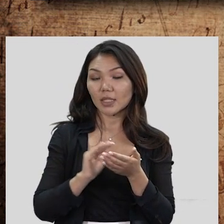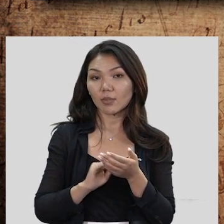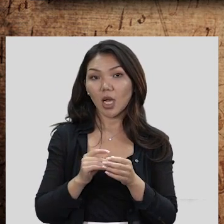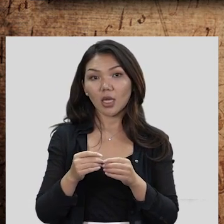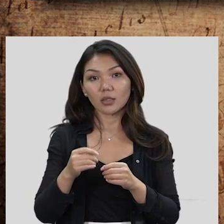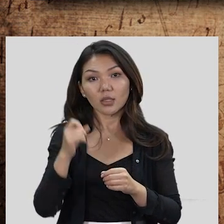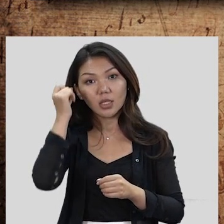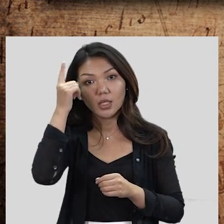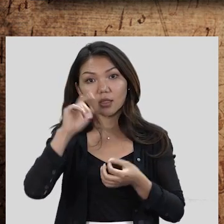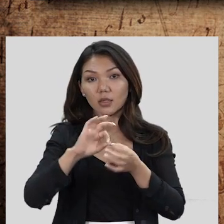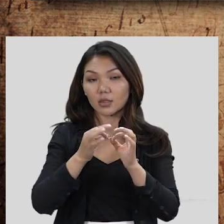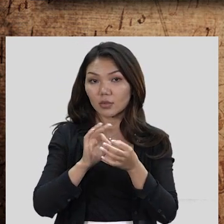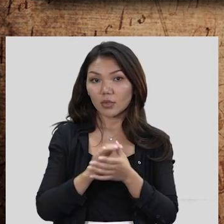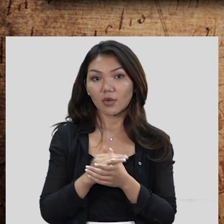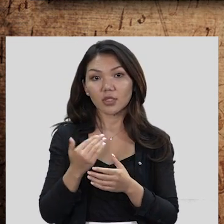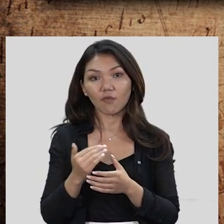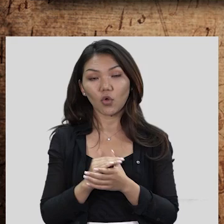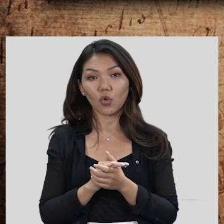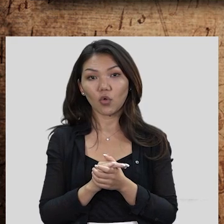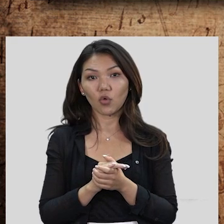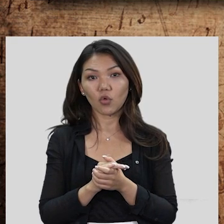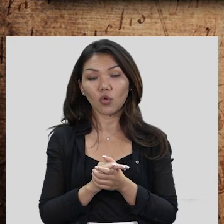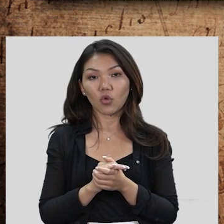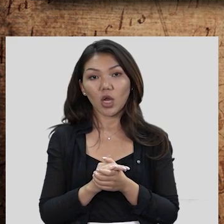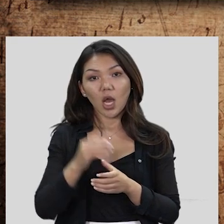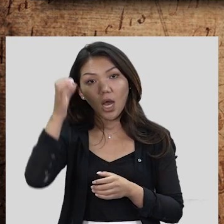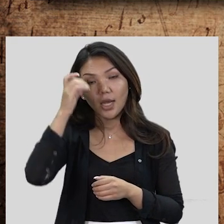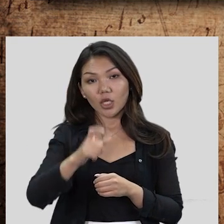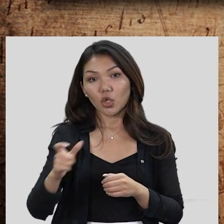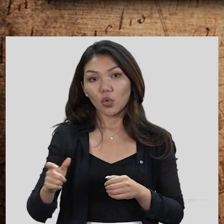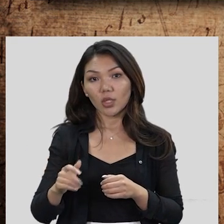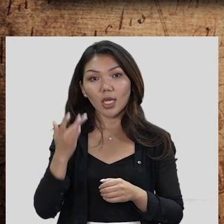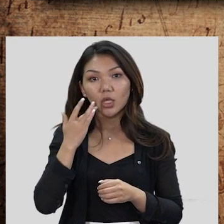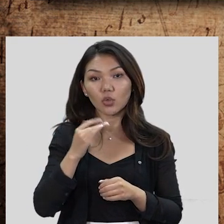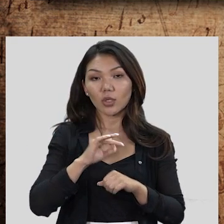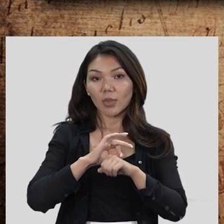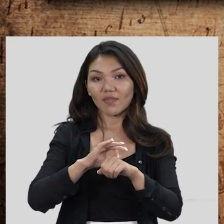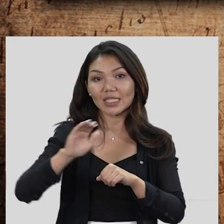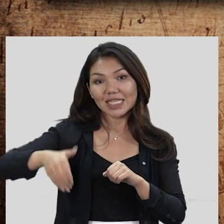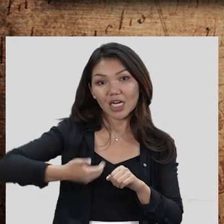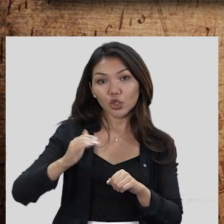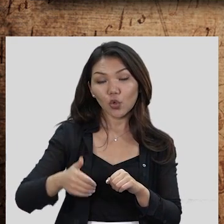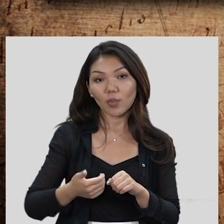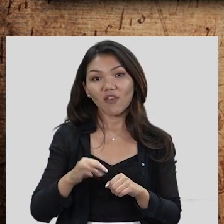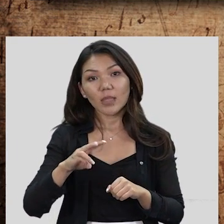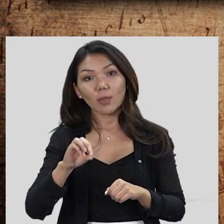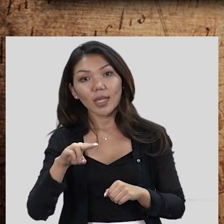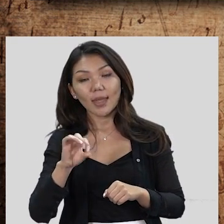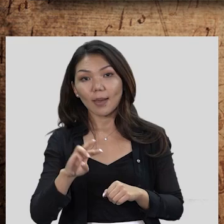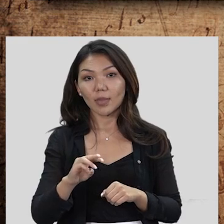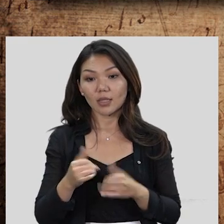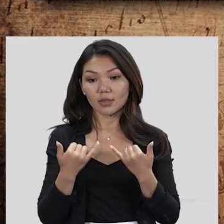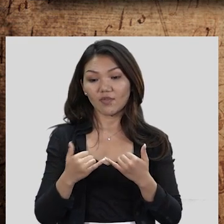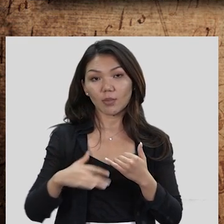билингв и thrilling досталось археологам проводившим раскопки в месопотамии междуречье современной территории ирака